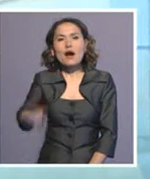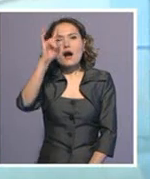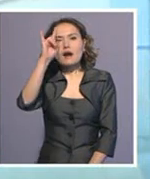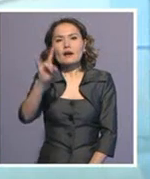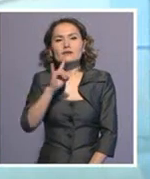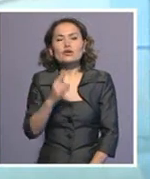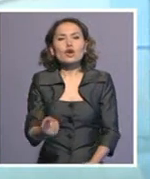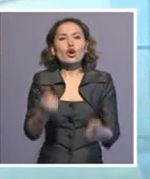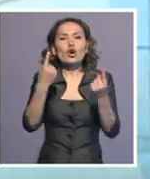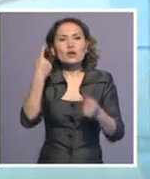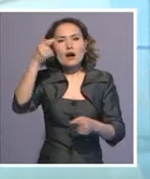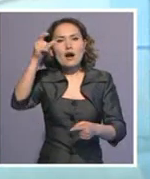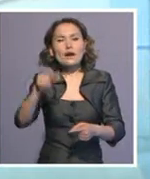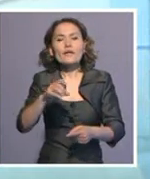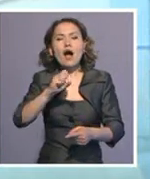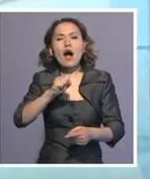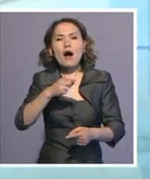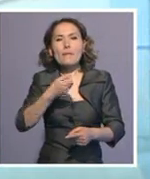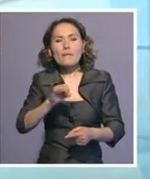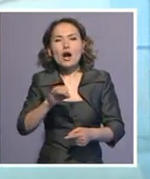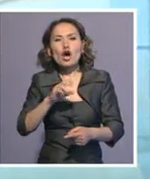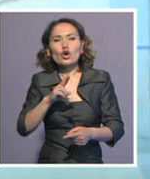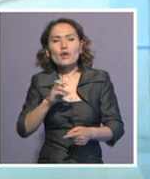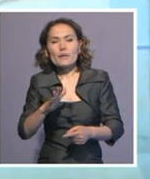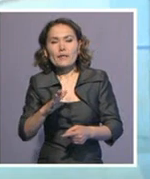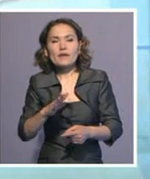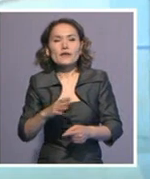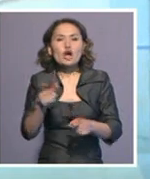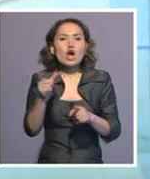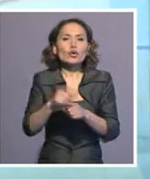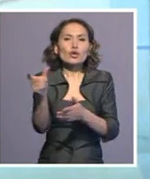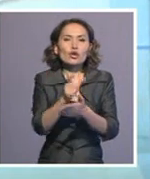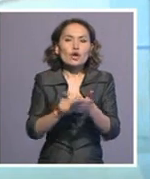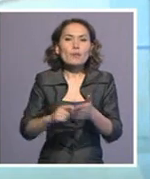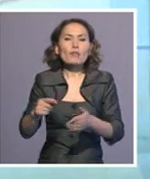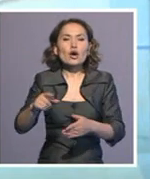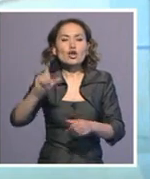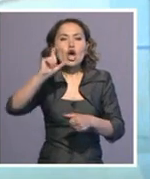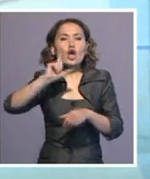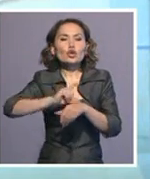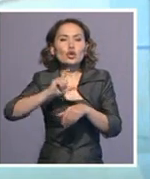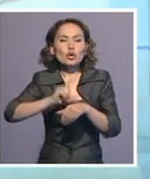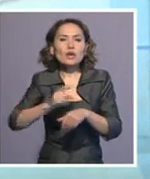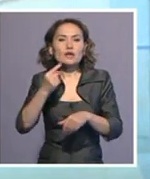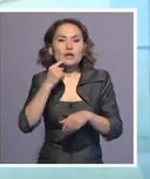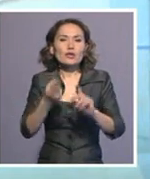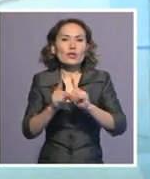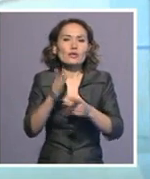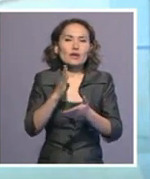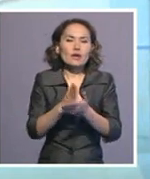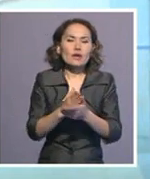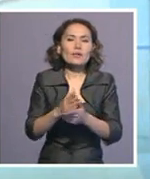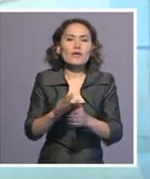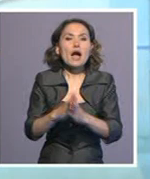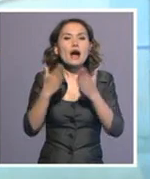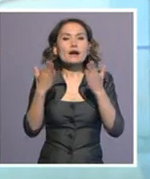Қазақтың ұлы ақыны Абай Құнанбаевтың қара сөздері мен өлеңдері түрік тіліне аударылды. Тәржімалаған Түркияның қоғам қайраткері Зафер Кебар. Кітаптың